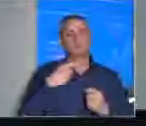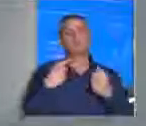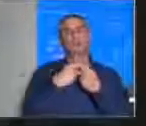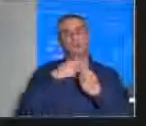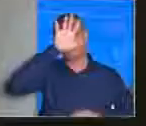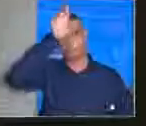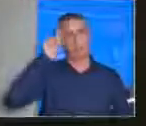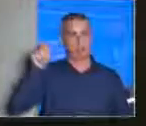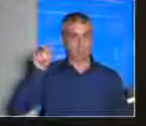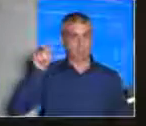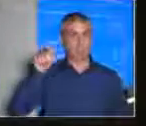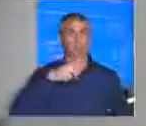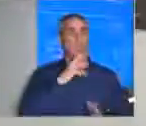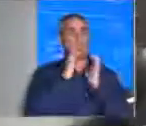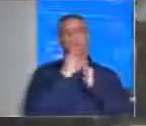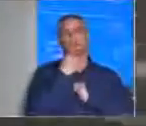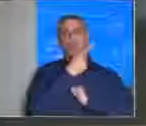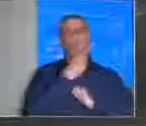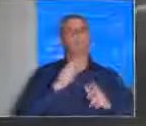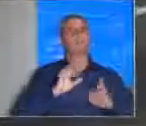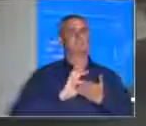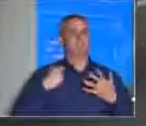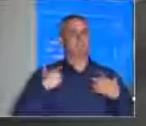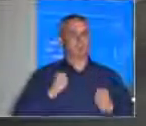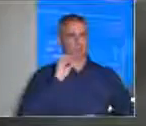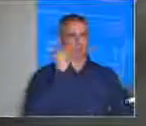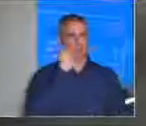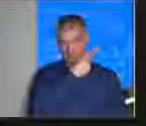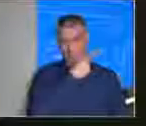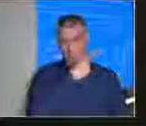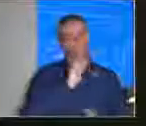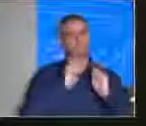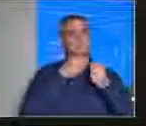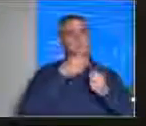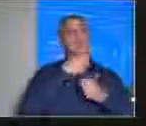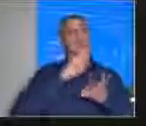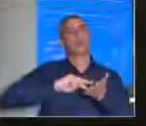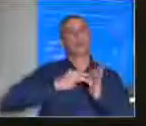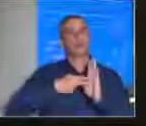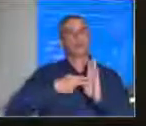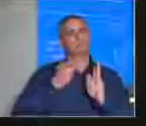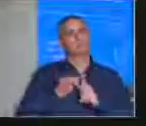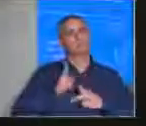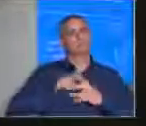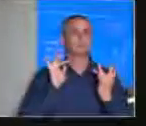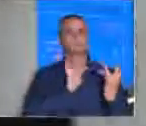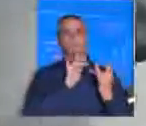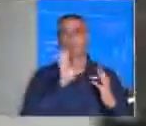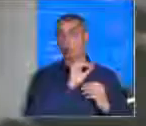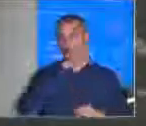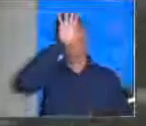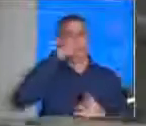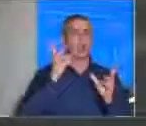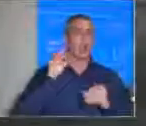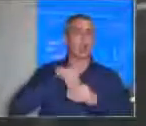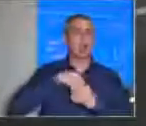הנוגעים לאיראן. בתקשורת דובר כי הפנטגון הגיש לטראמפ, בעצם ליועץ לביטחון לאומי ג'ון בולטון, תוכנית להסלמה מול איראן שכוללת